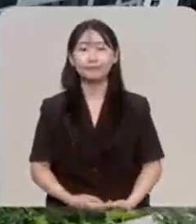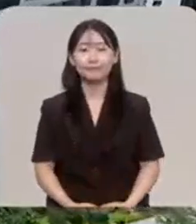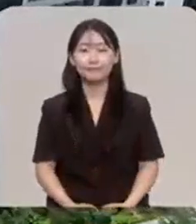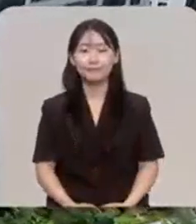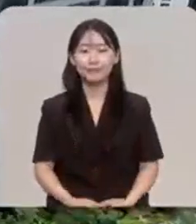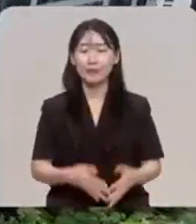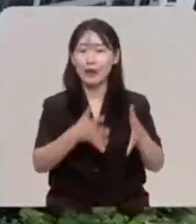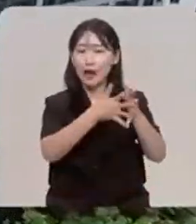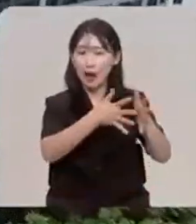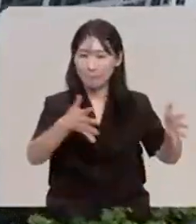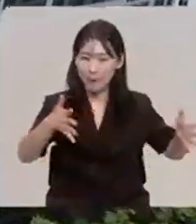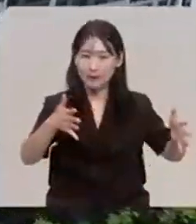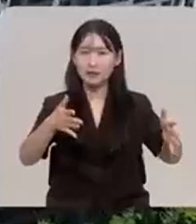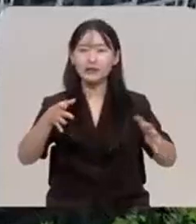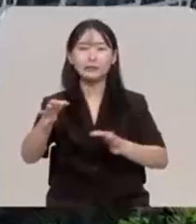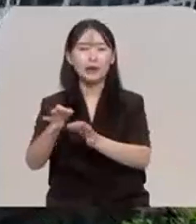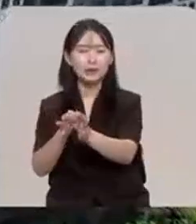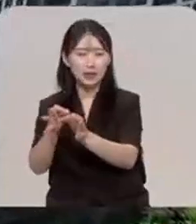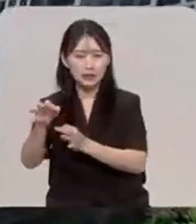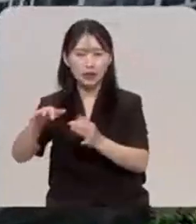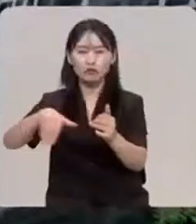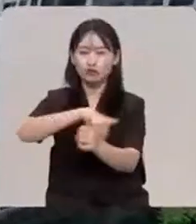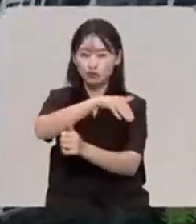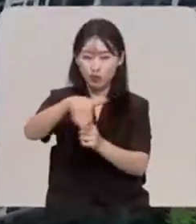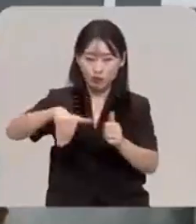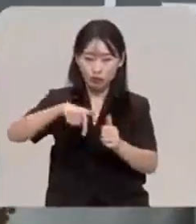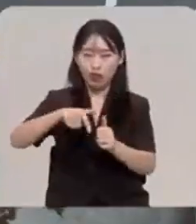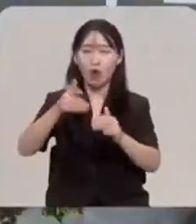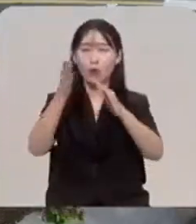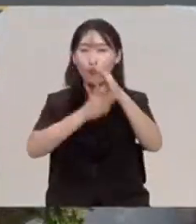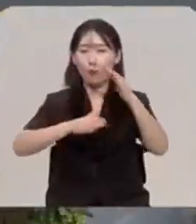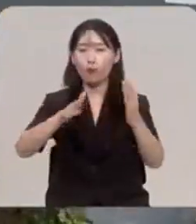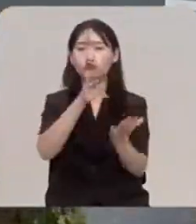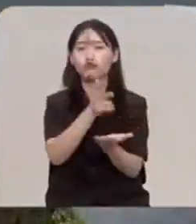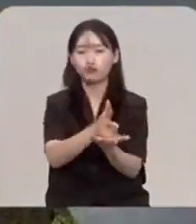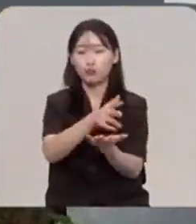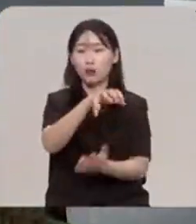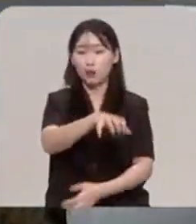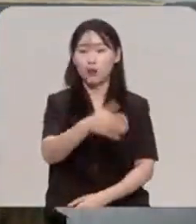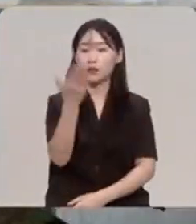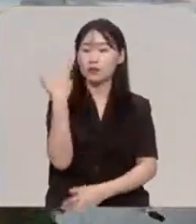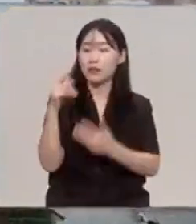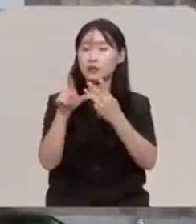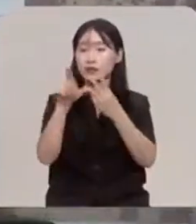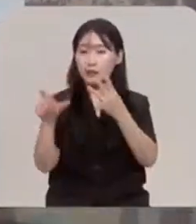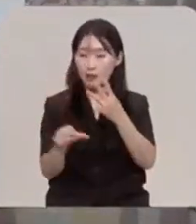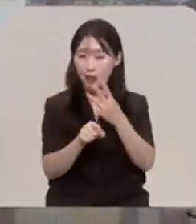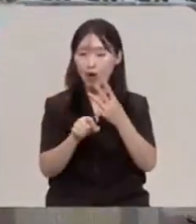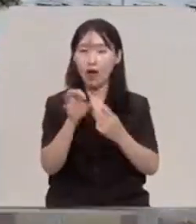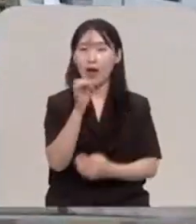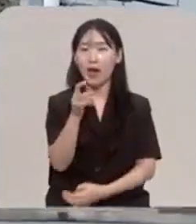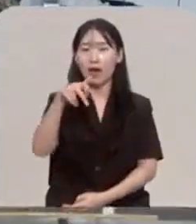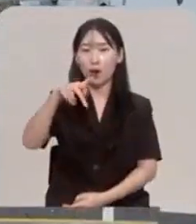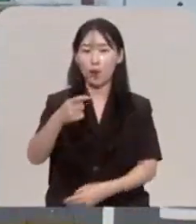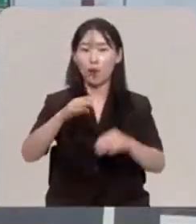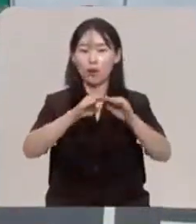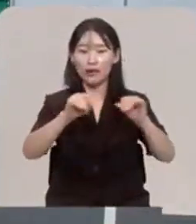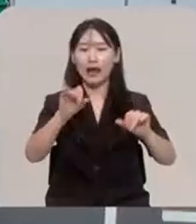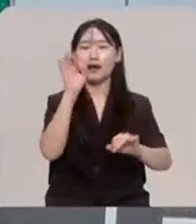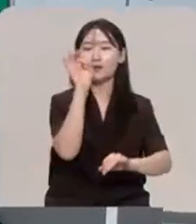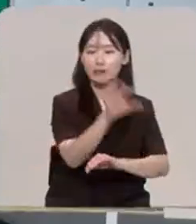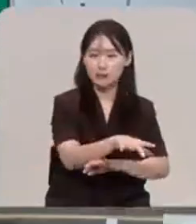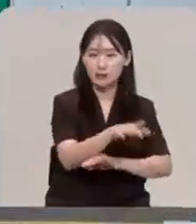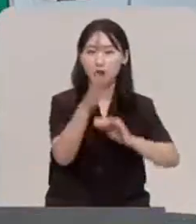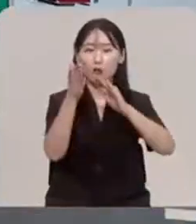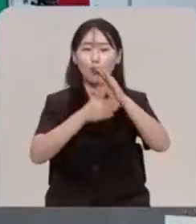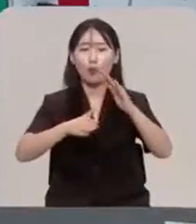아파트와 상가 건물로 둘러싸인 공영주차장 지난 3월 전주시는 에코시티 1 때 땅을 사들여 공영주차장